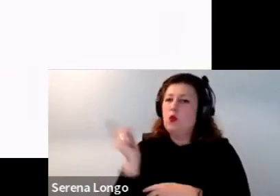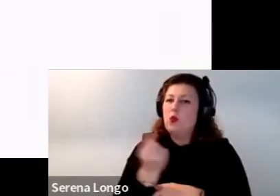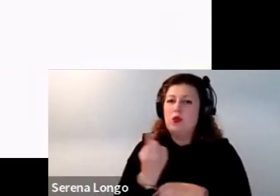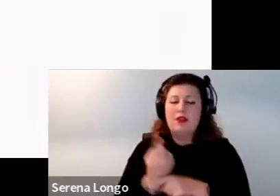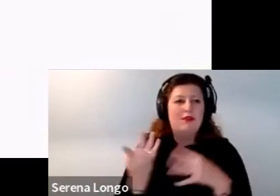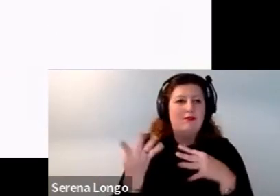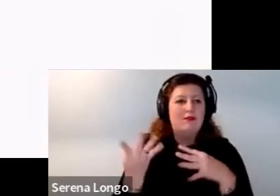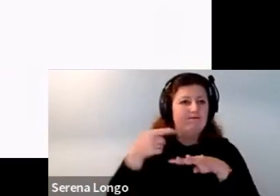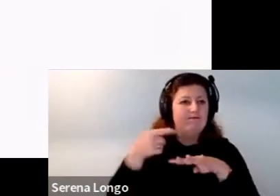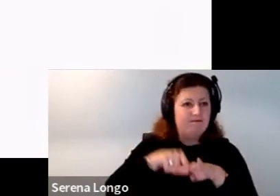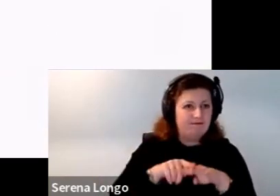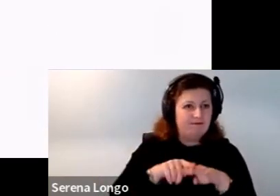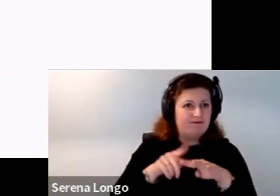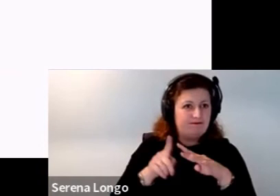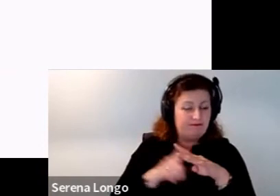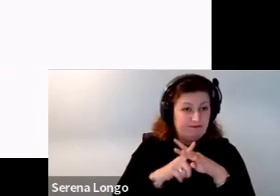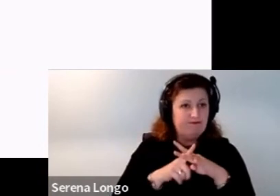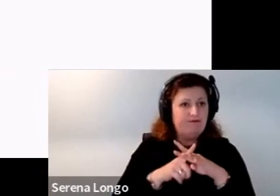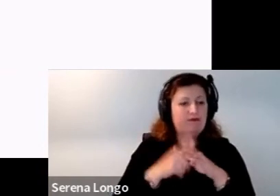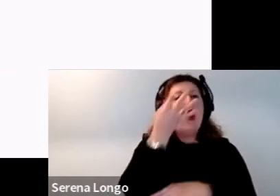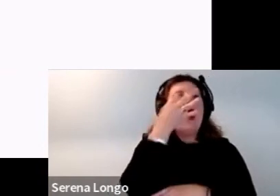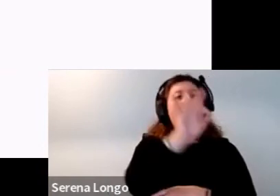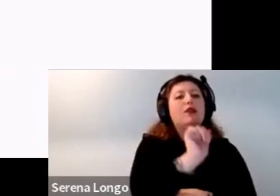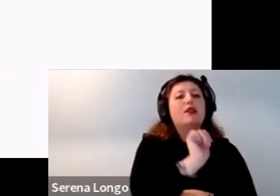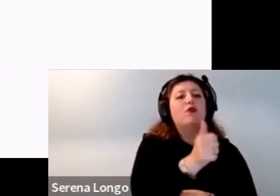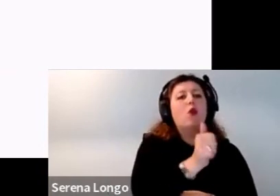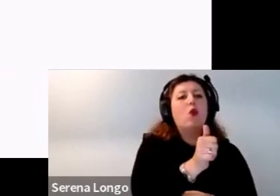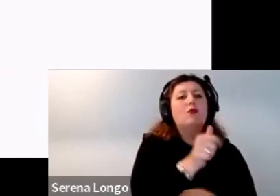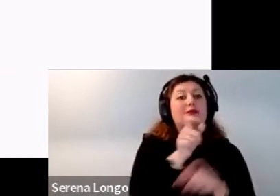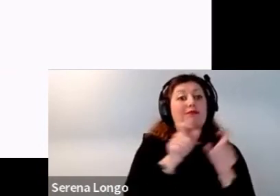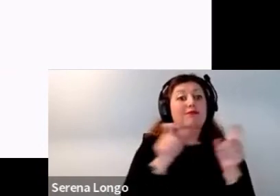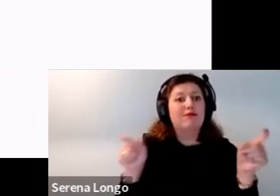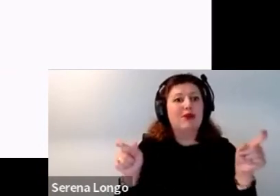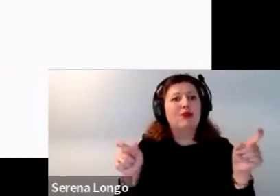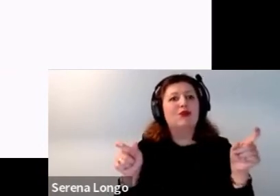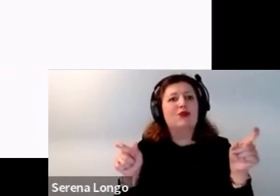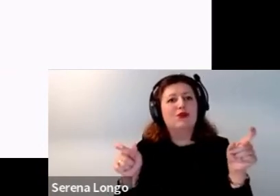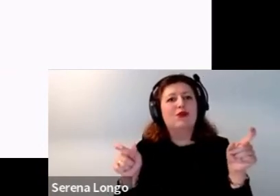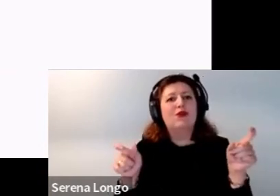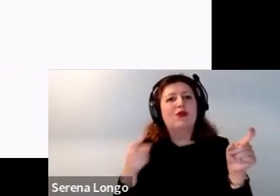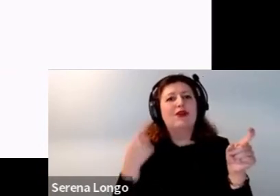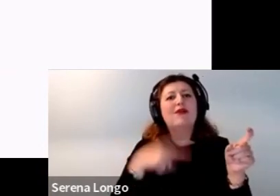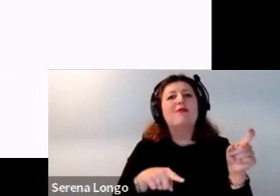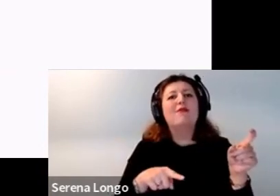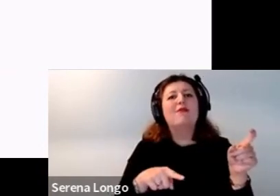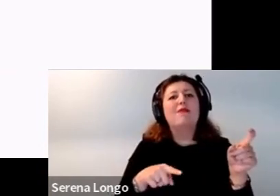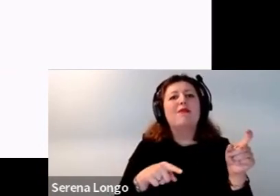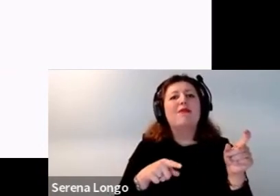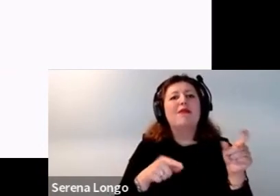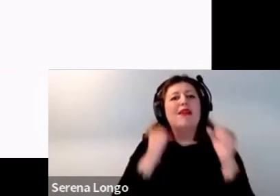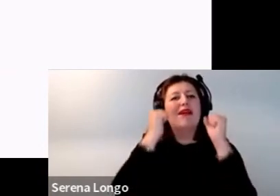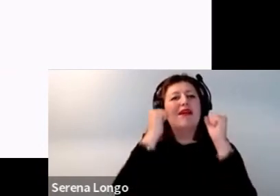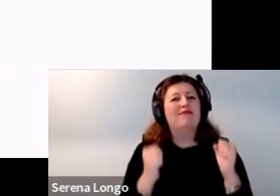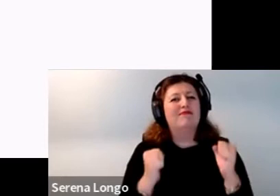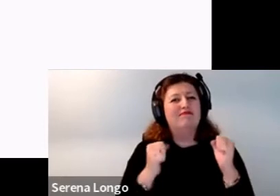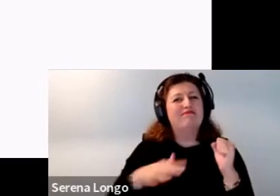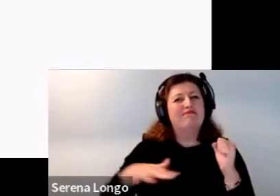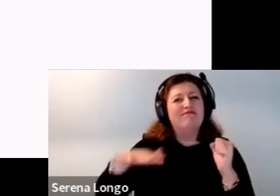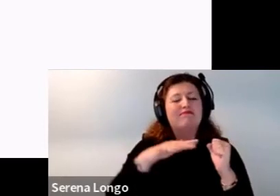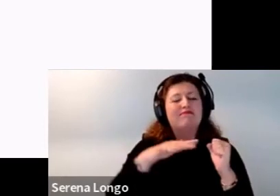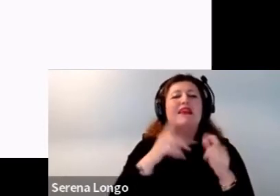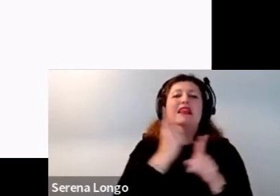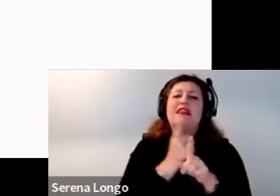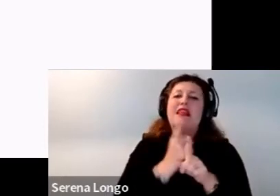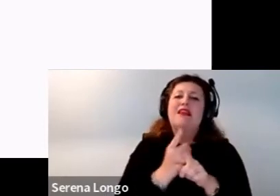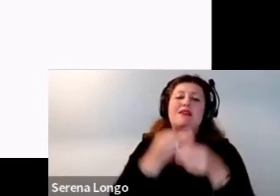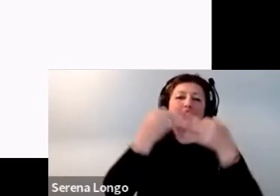E infine l'obiettivo 11, quello di rendere le persone e gli insediamenti umani inclusivi, sicuri, resilienti